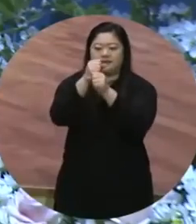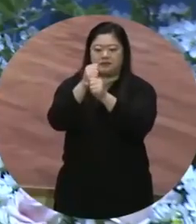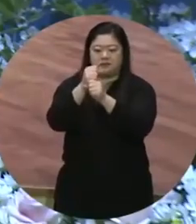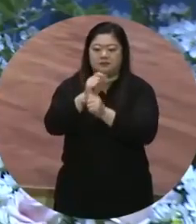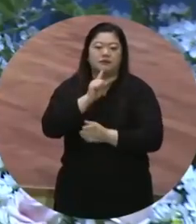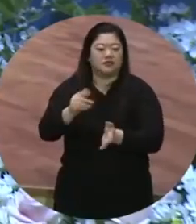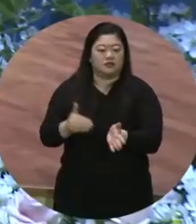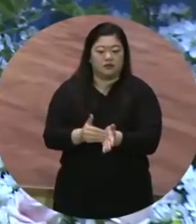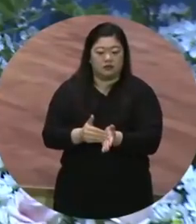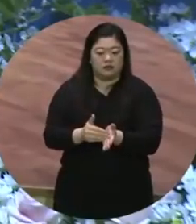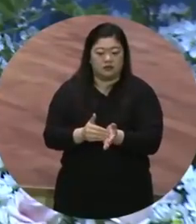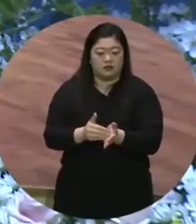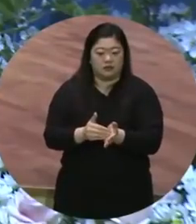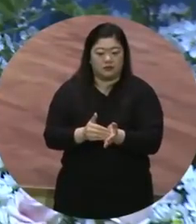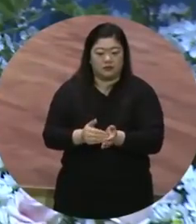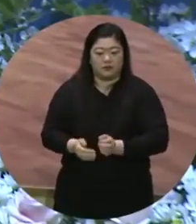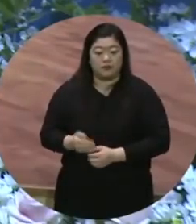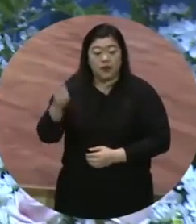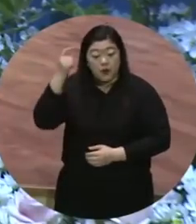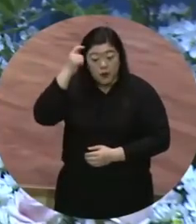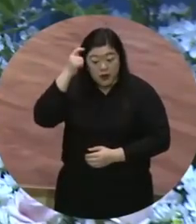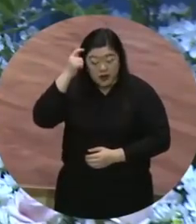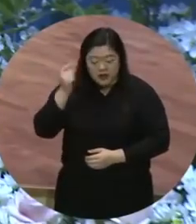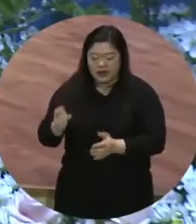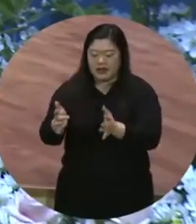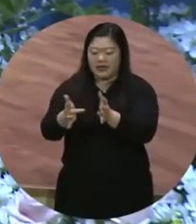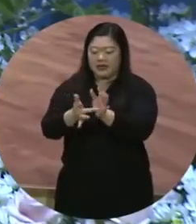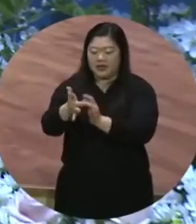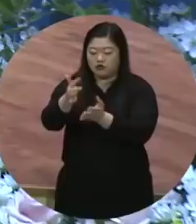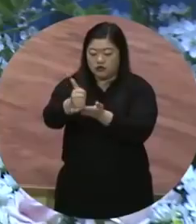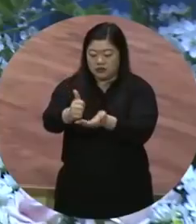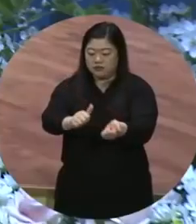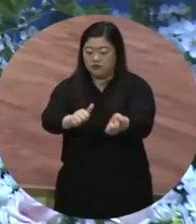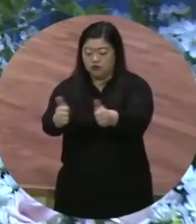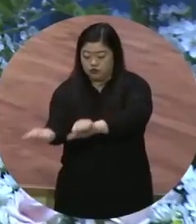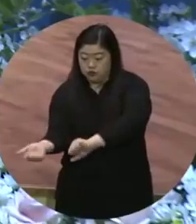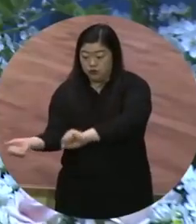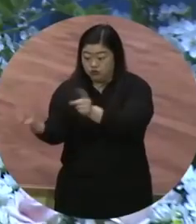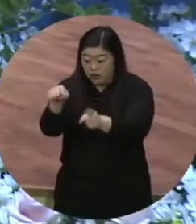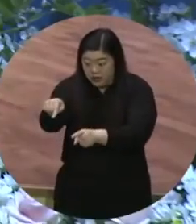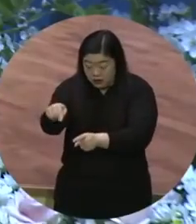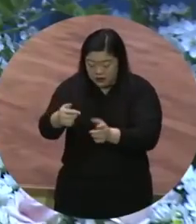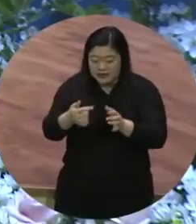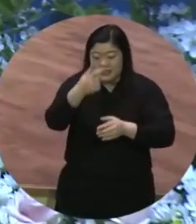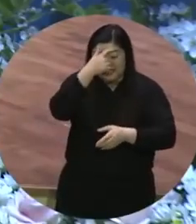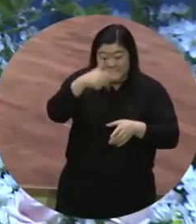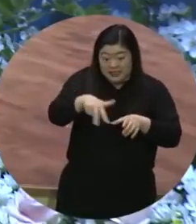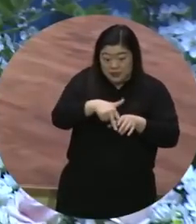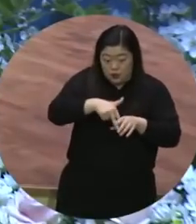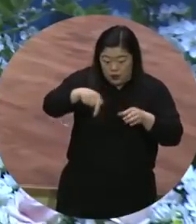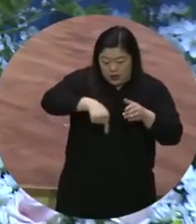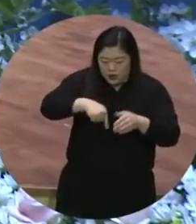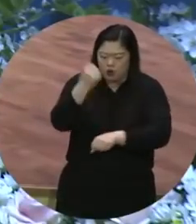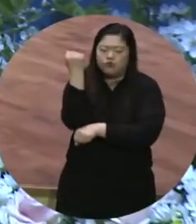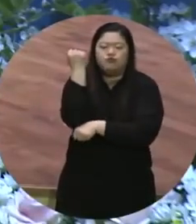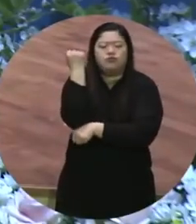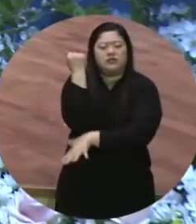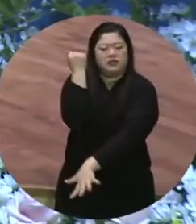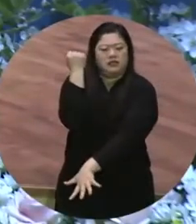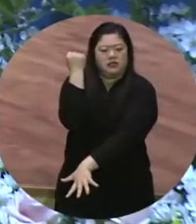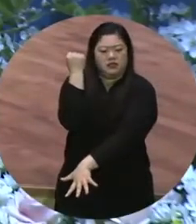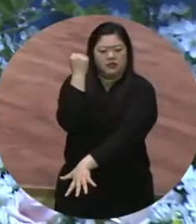예수님의 부활은 기독교 신앙의 레이딕스 뿌리다. 예수님의 부활이 없으면